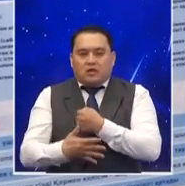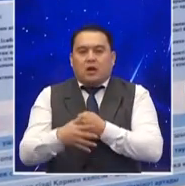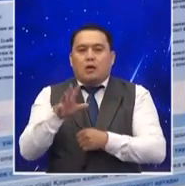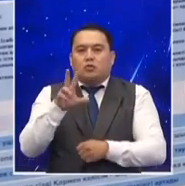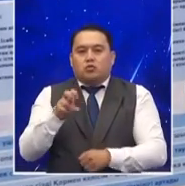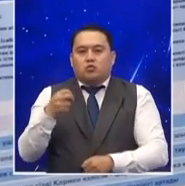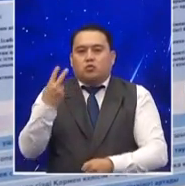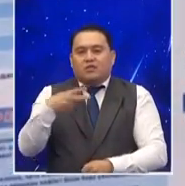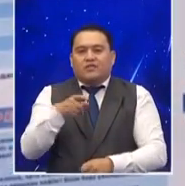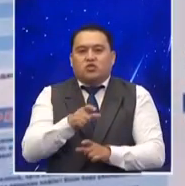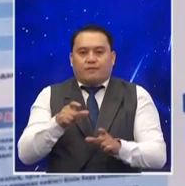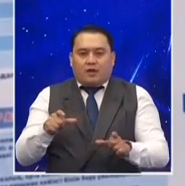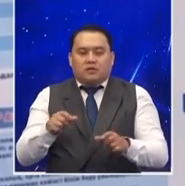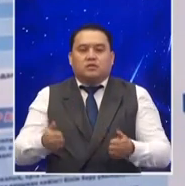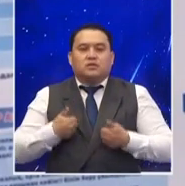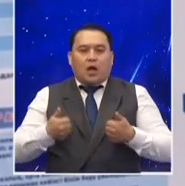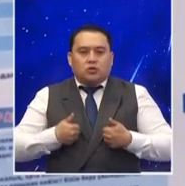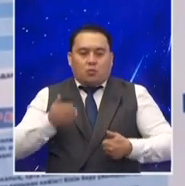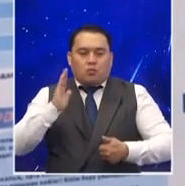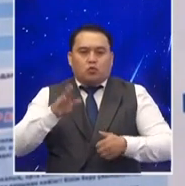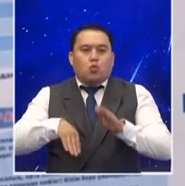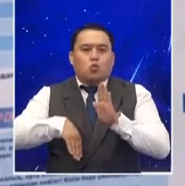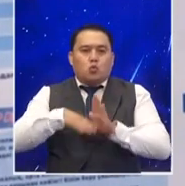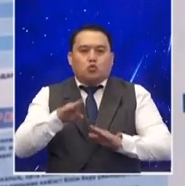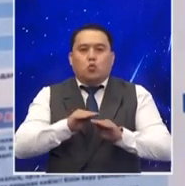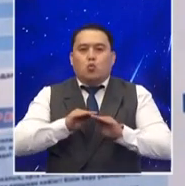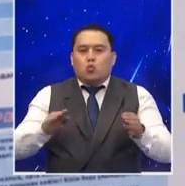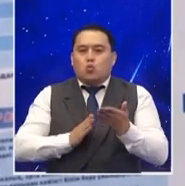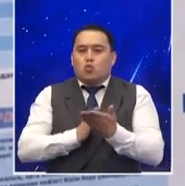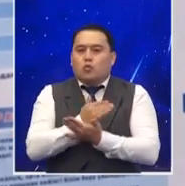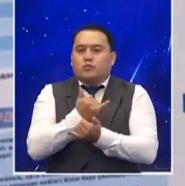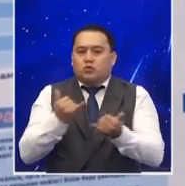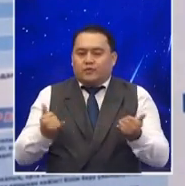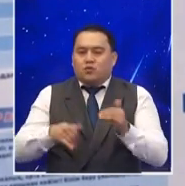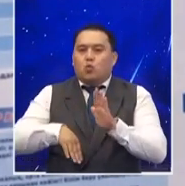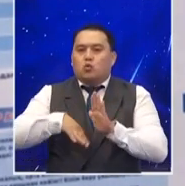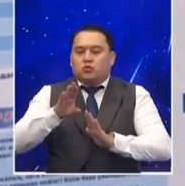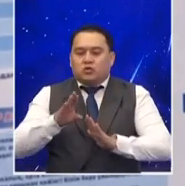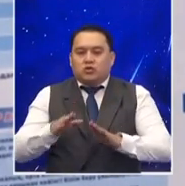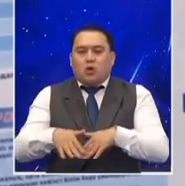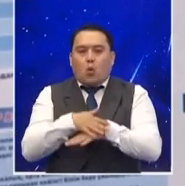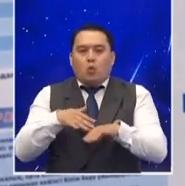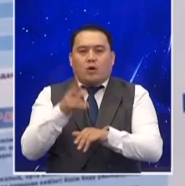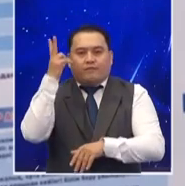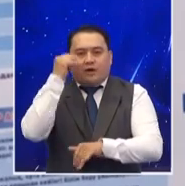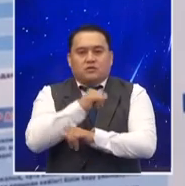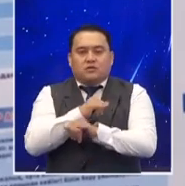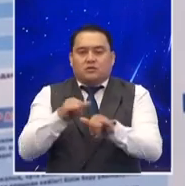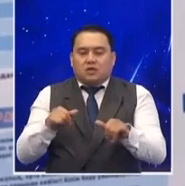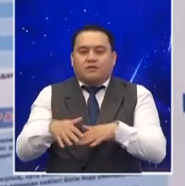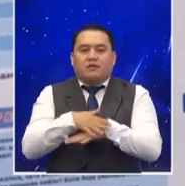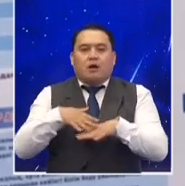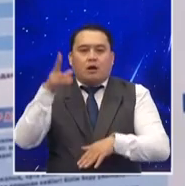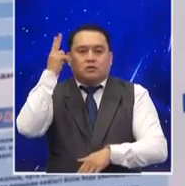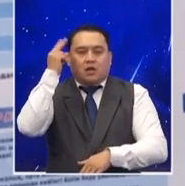более 320 человек. Будем стараться в дальнейшем поднимать уровень своей работы, работать для блага увеличения количества нашего населения.